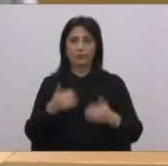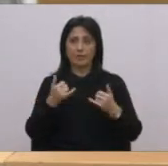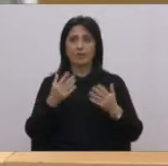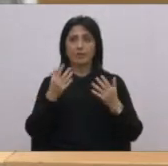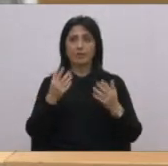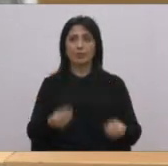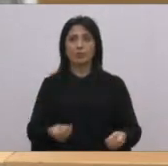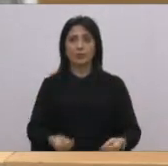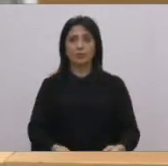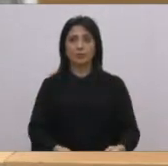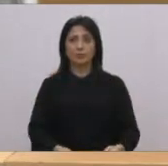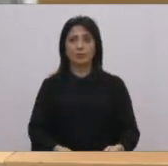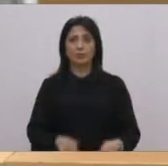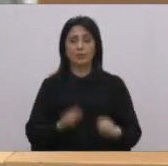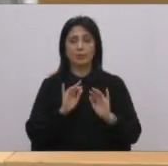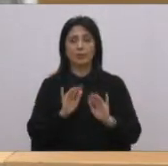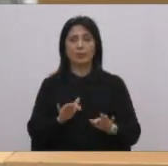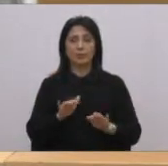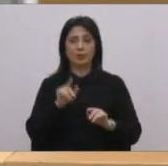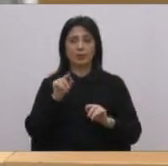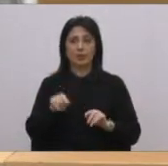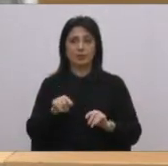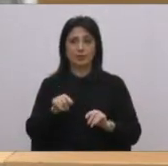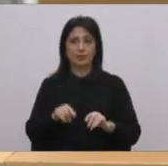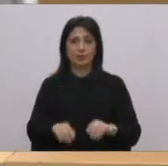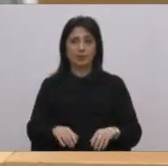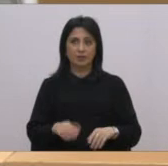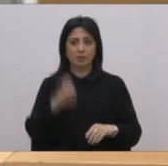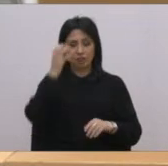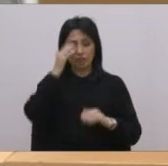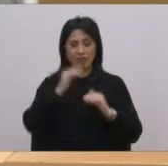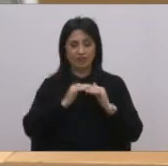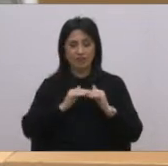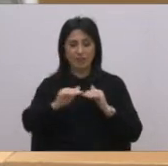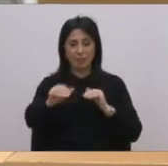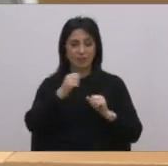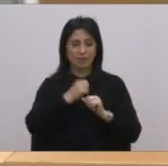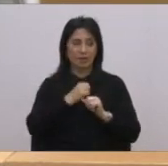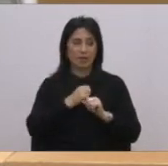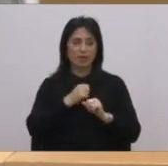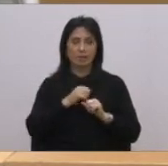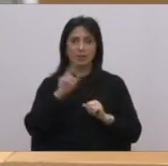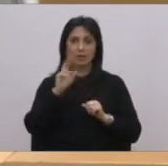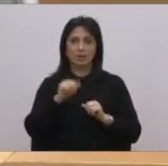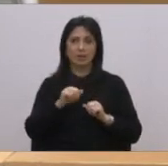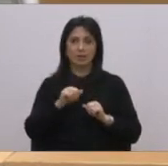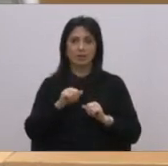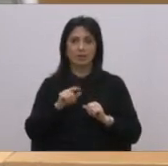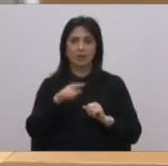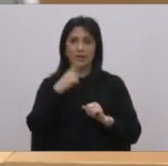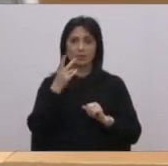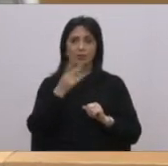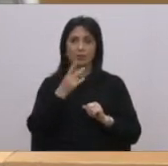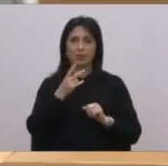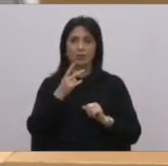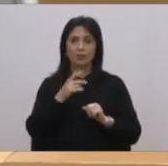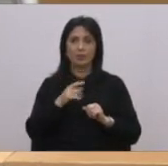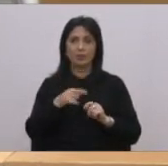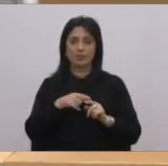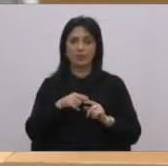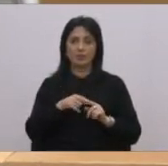დღესდღეობით მიმდინარეობს იქაც შავი საფარის დაგება და რა თქმა უნდა ხაზერის